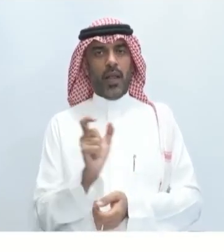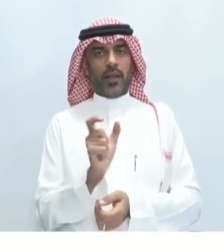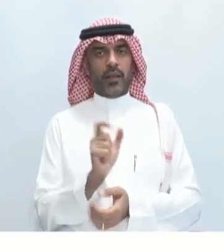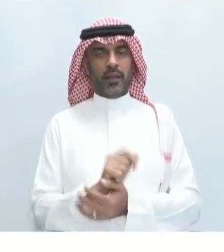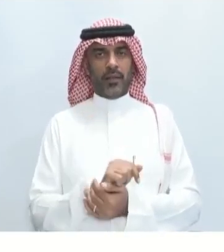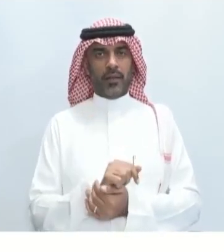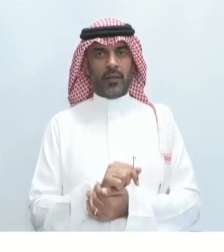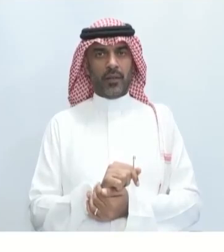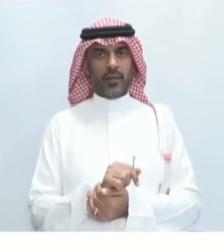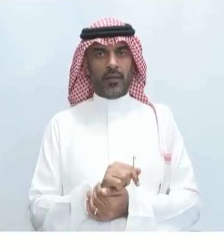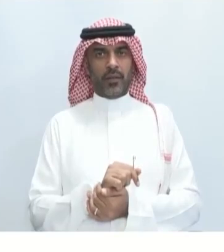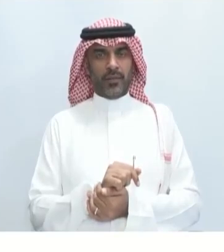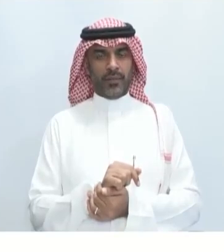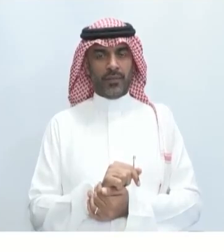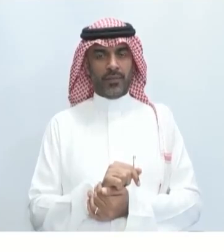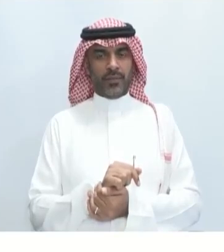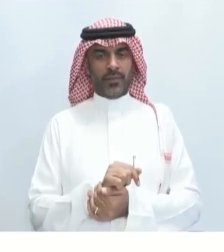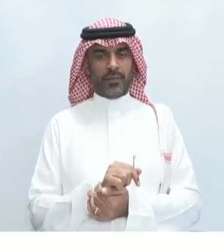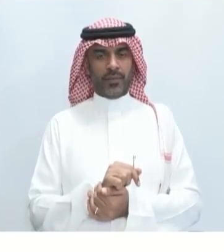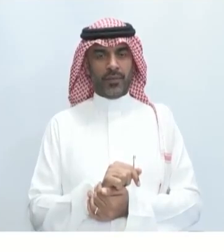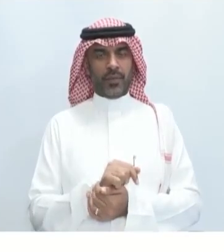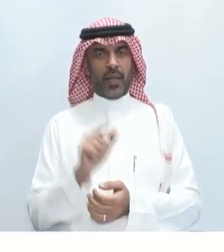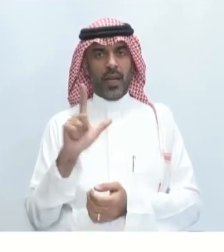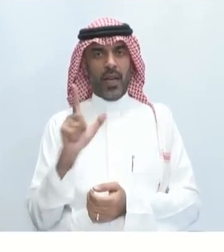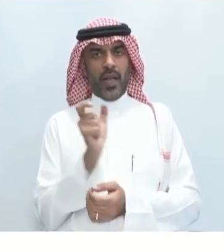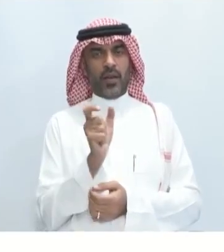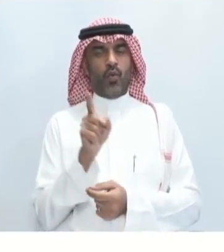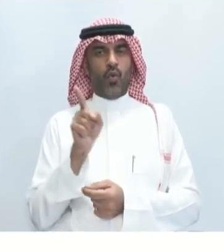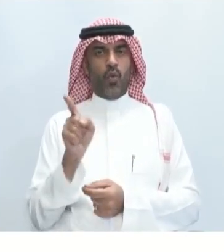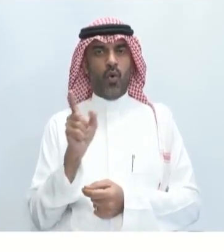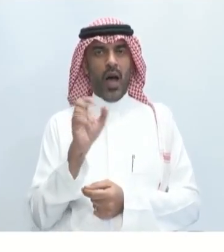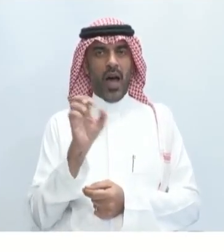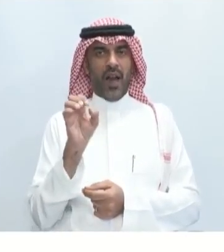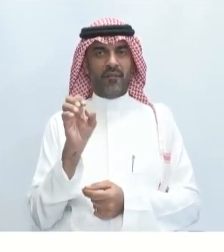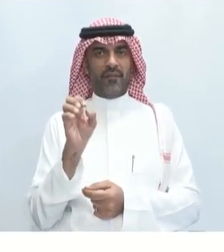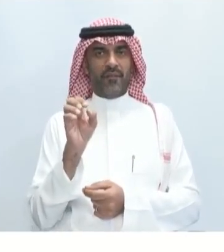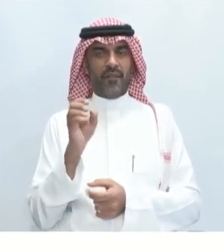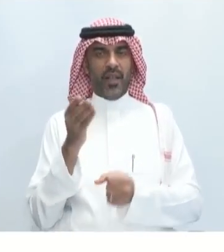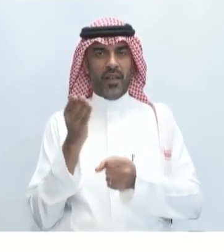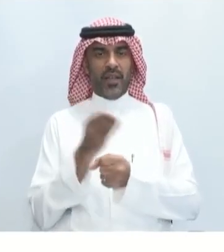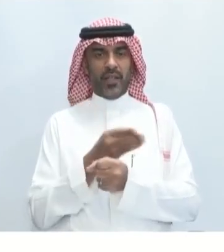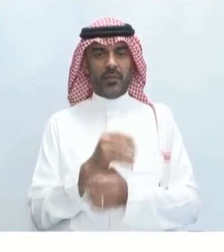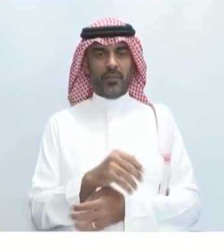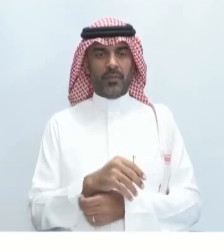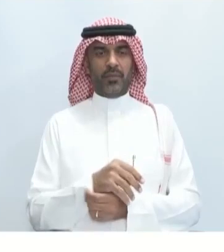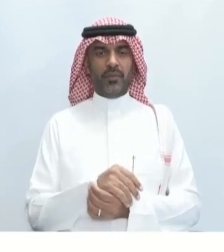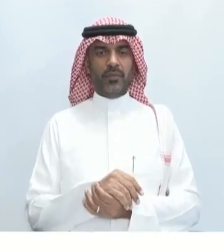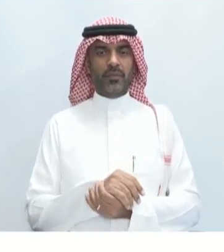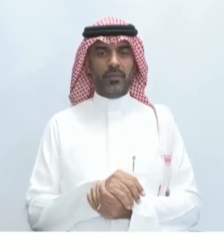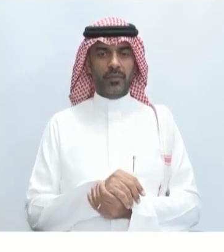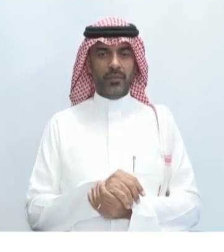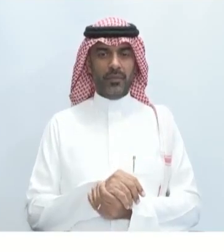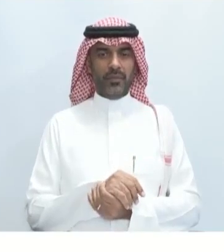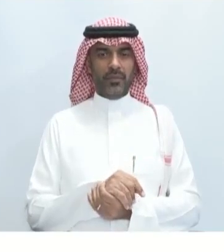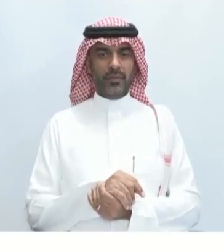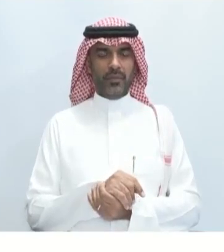لن تغني اذا لن حرف النصب وتغني فعل مضارع منصوب